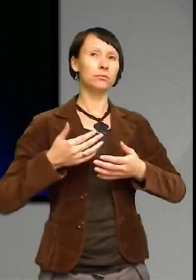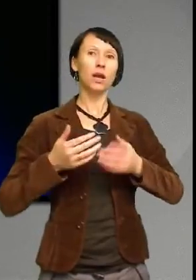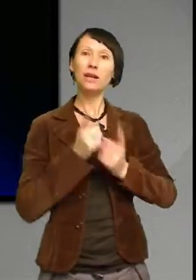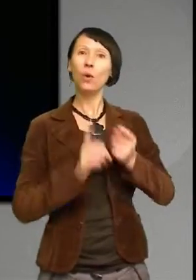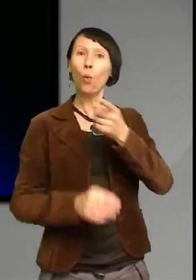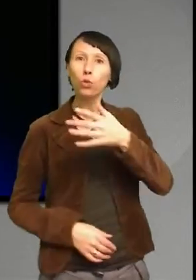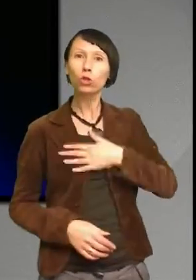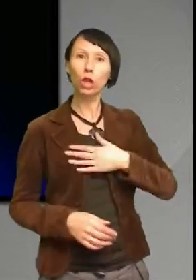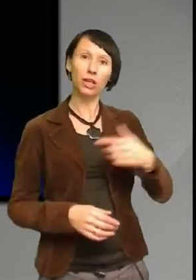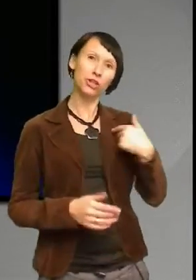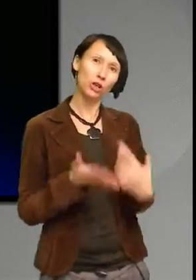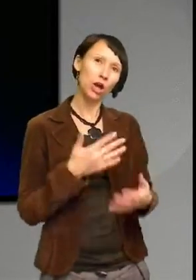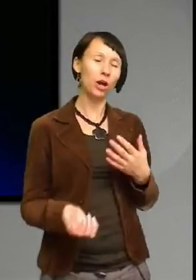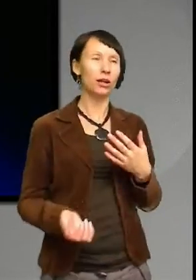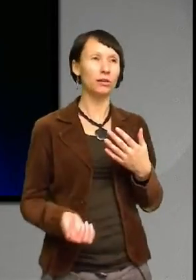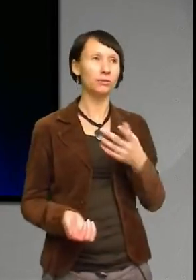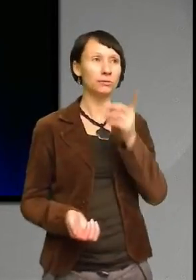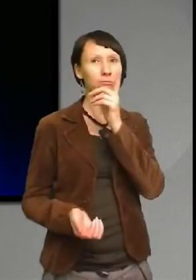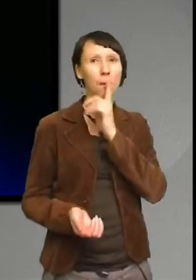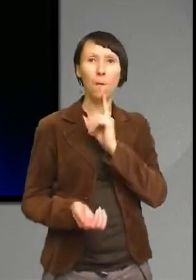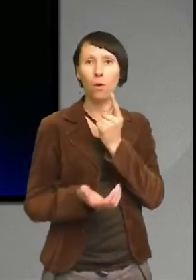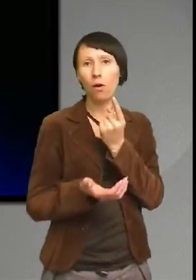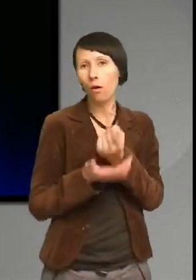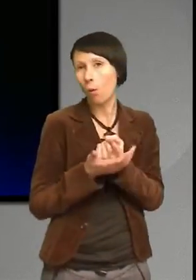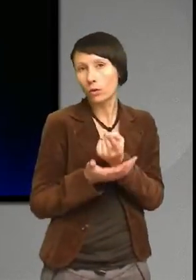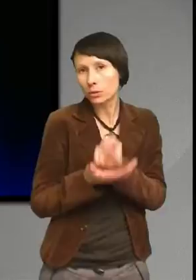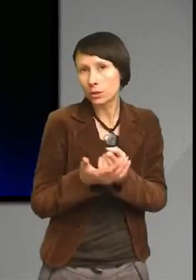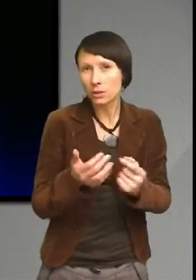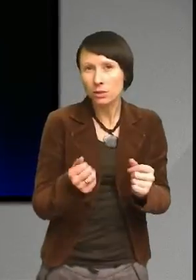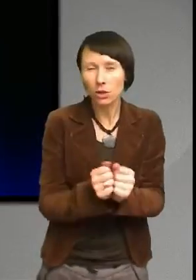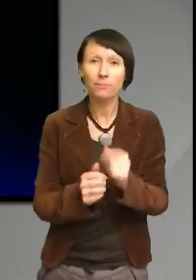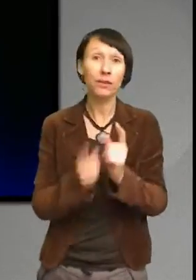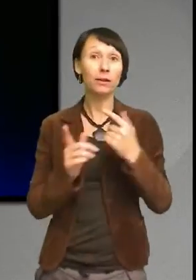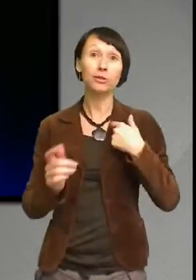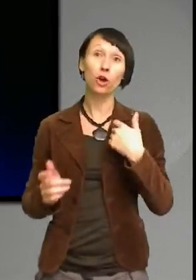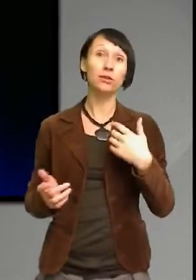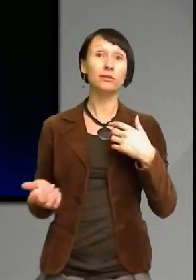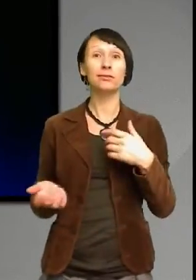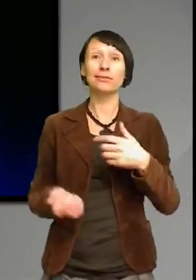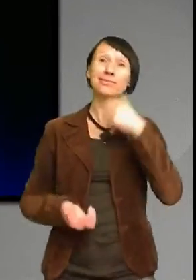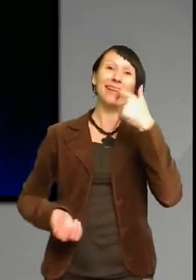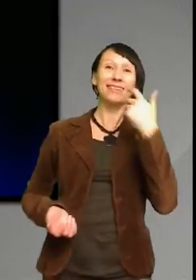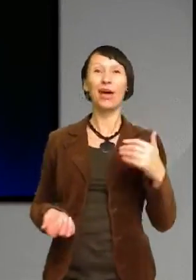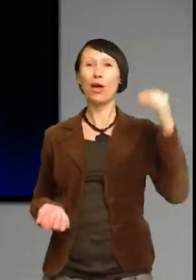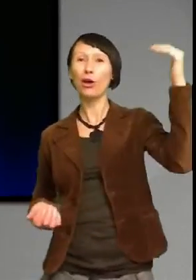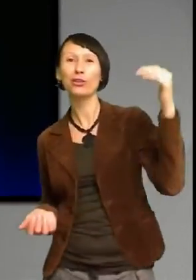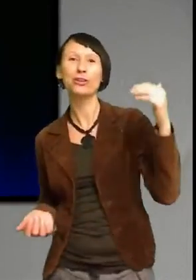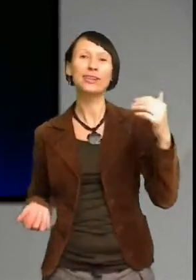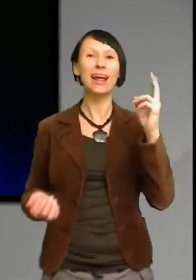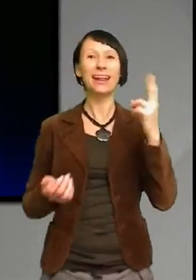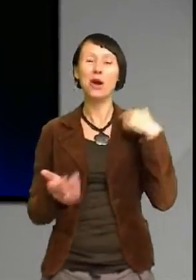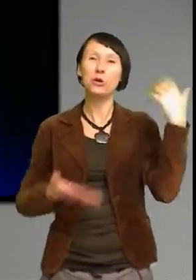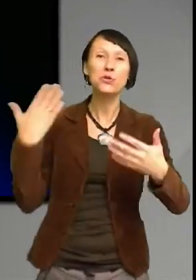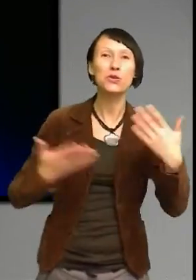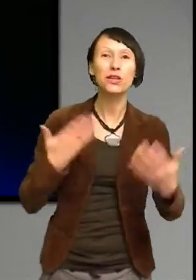någonting som är lite för konstigt. Liksom jag kanske skrattar lite för högt. Eller jag kanske sjunger mer låt som spelas i